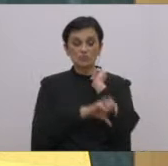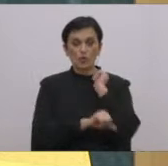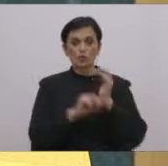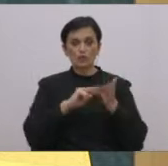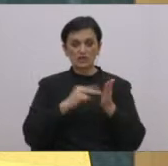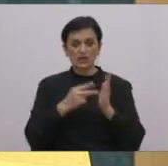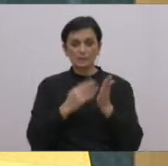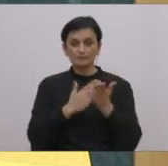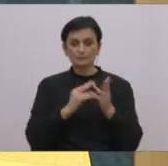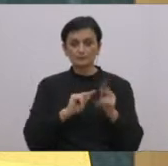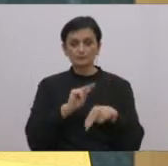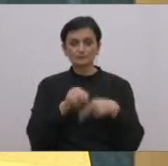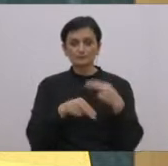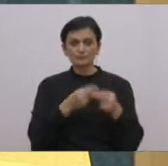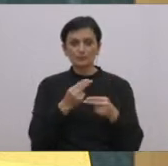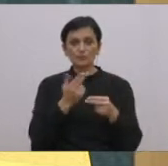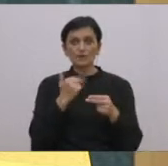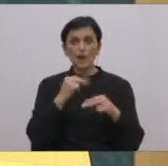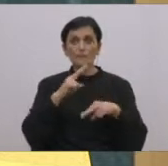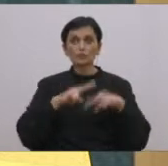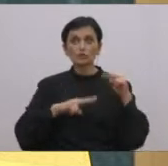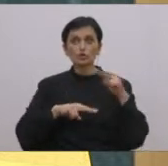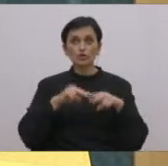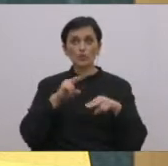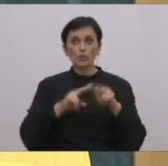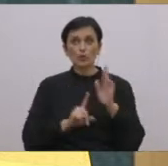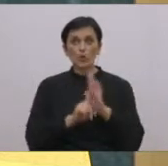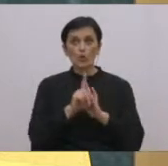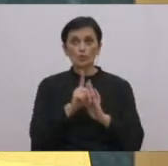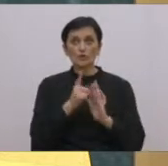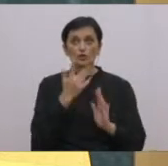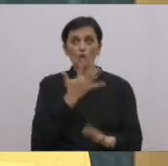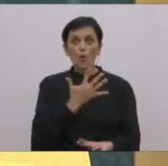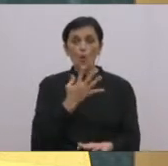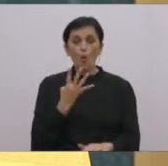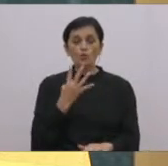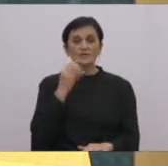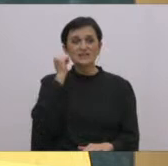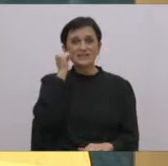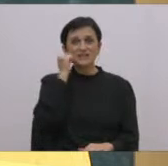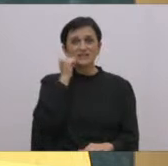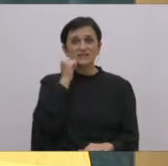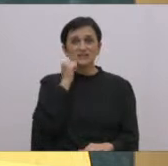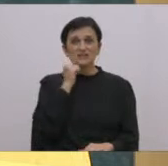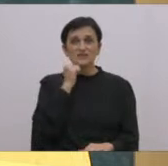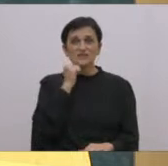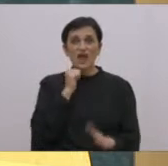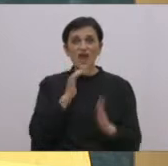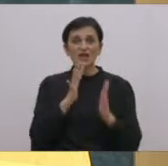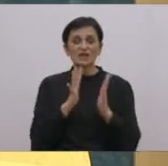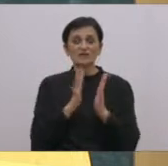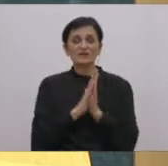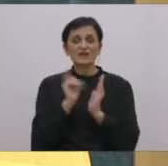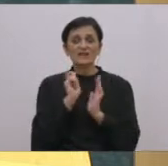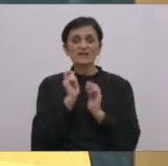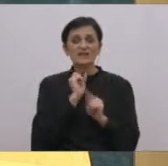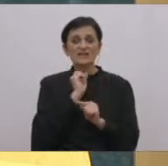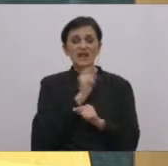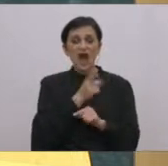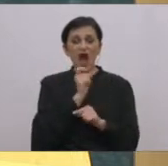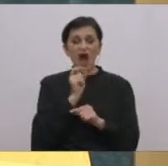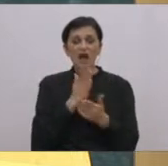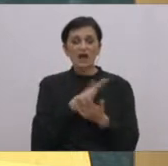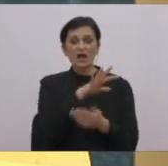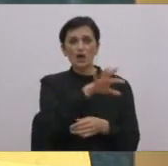დაგეგმილი გვაქვს ხელშეკრულებების გაფორმება და მშენებლობების დაწყება. 94 ძველი ტიპის ნაგავსაყრელი გვაქვს, საიდანაც